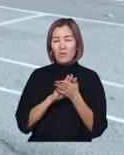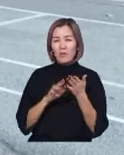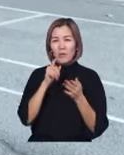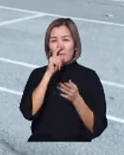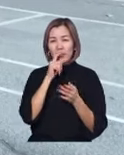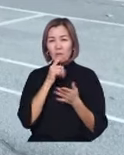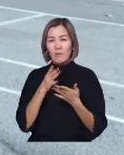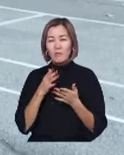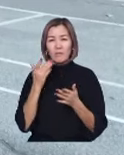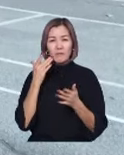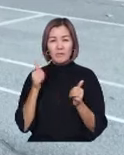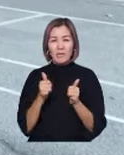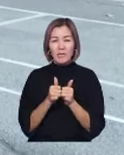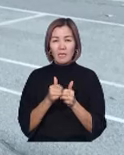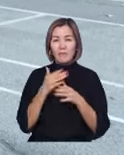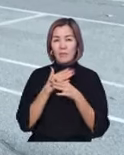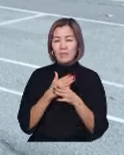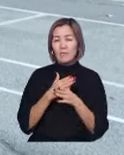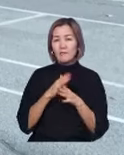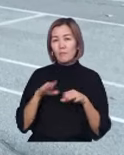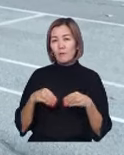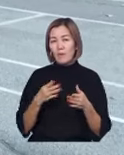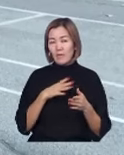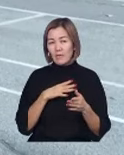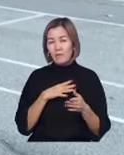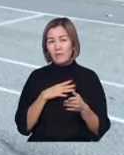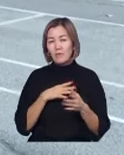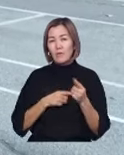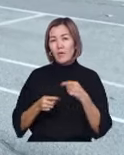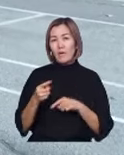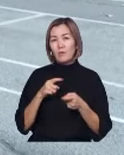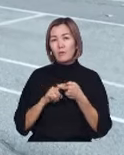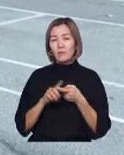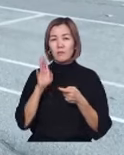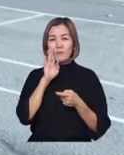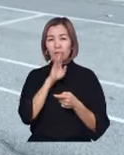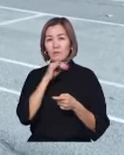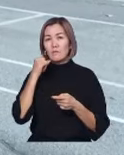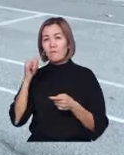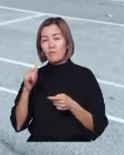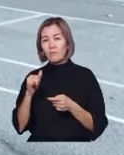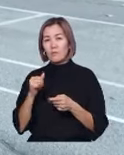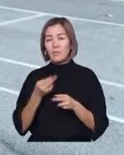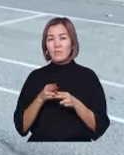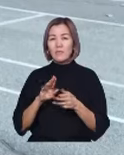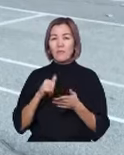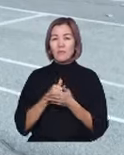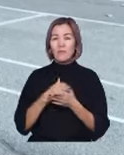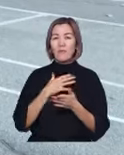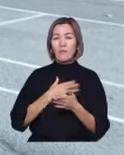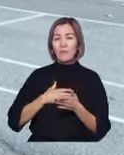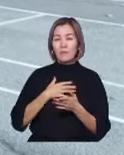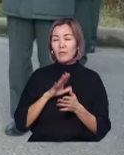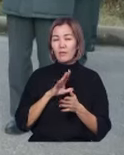всегда рядом, мы им подсказываем, помогаем. Также даем обратную связь это родителям, чтобы, самое главное, мамы не нервничали,